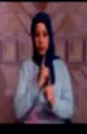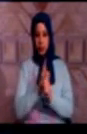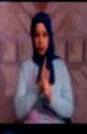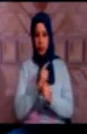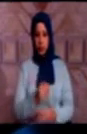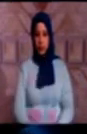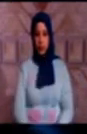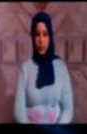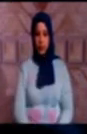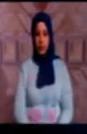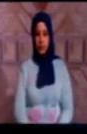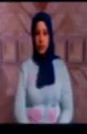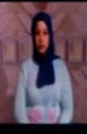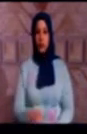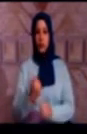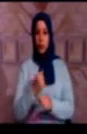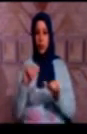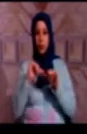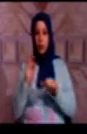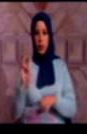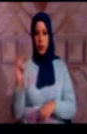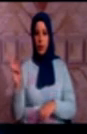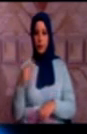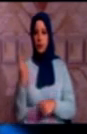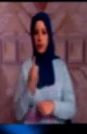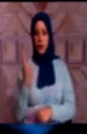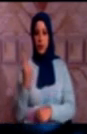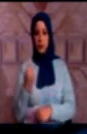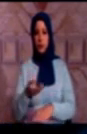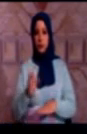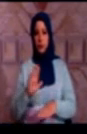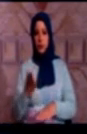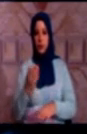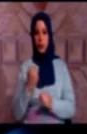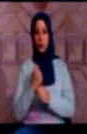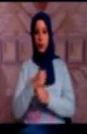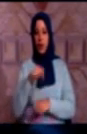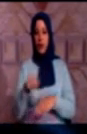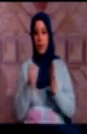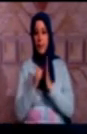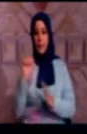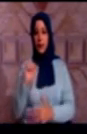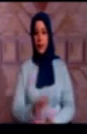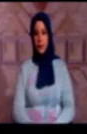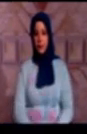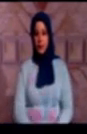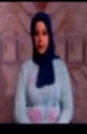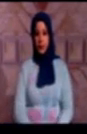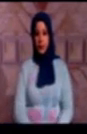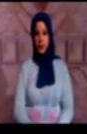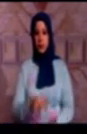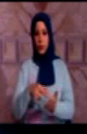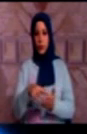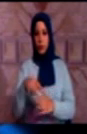طريق الاون لاين او نظام العمل من المنزل المهم بس يعني انه تمشي في